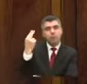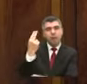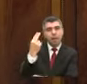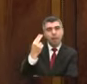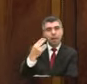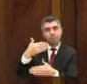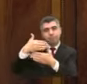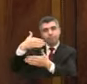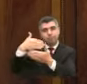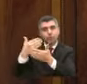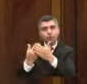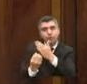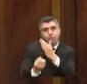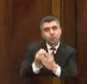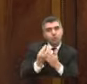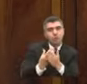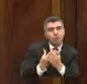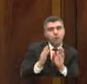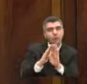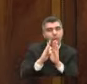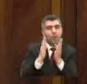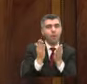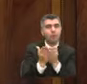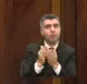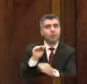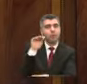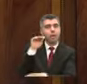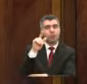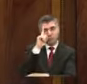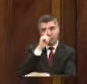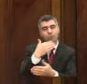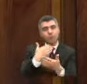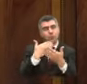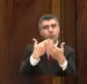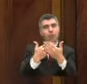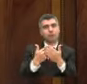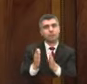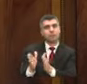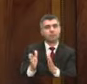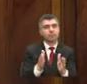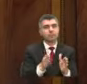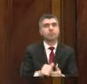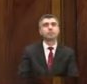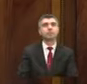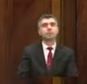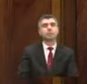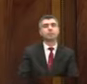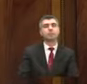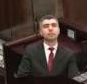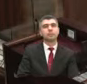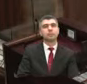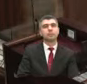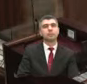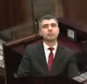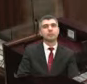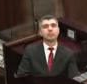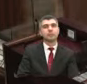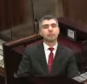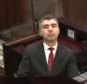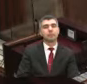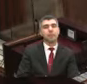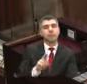ويتم إن شاء الله إحداث الجامعة في الأقاليم الجنوبية. شكرا سيد النائب المحترم. شكرا سيد الوزير.